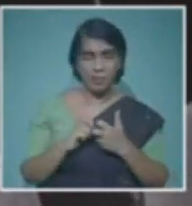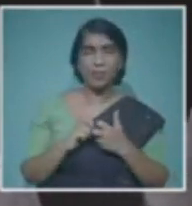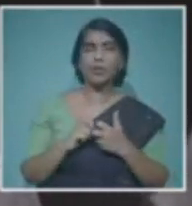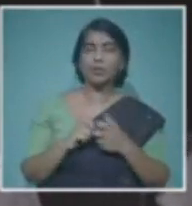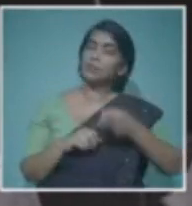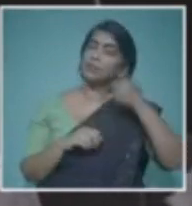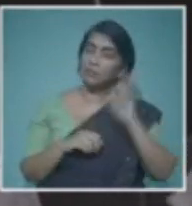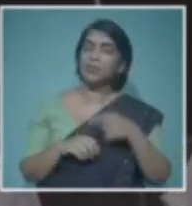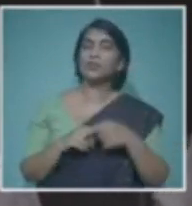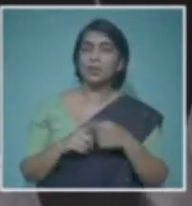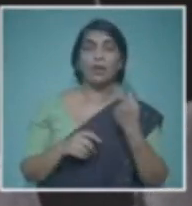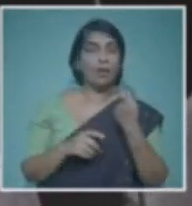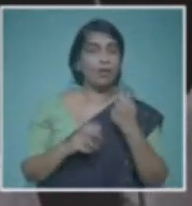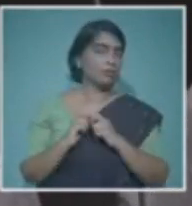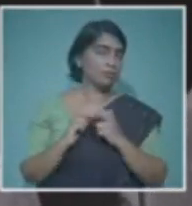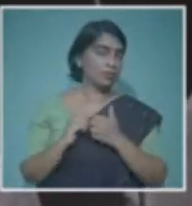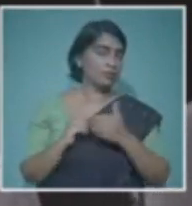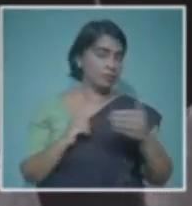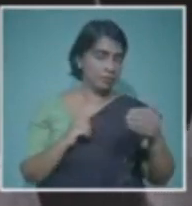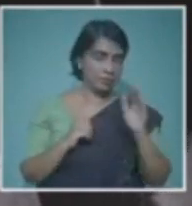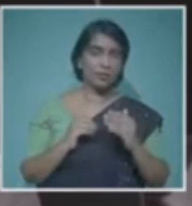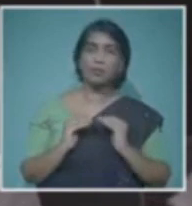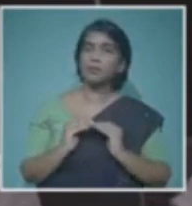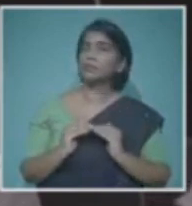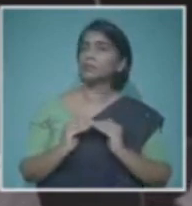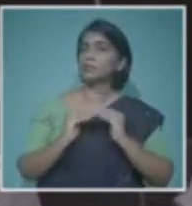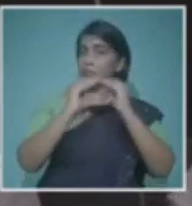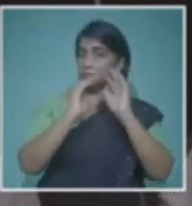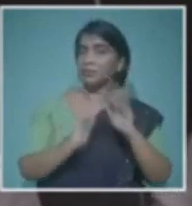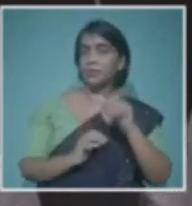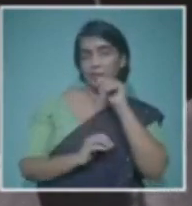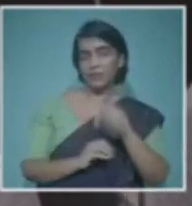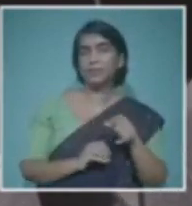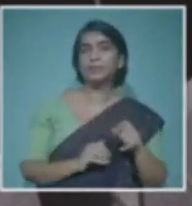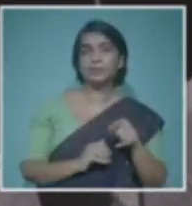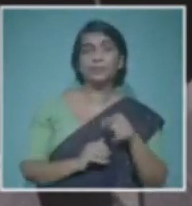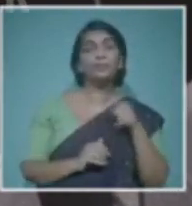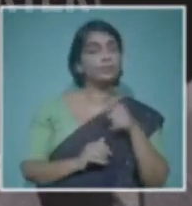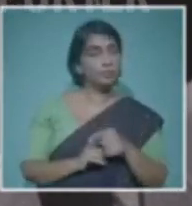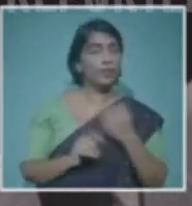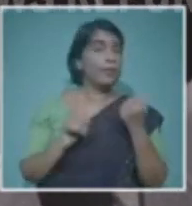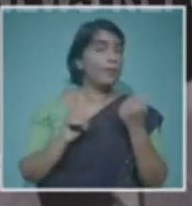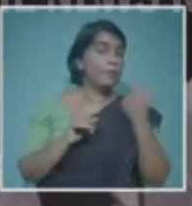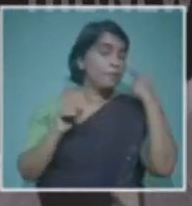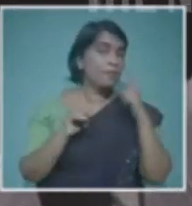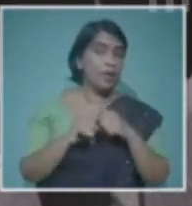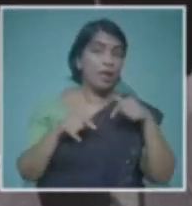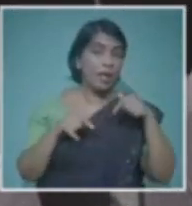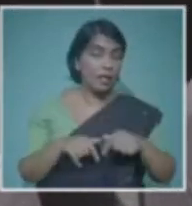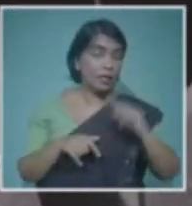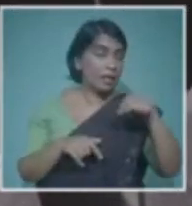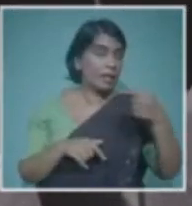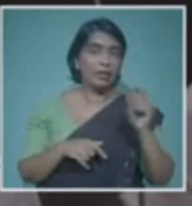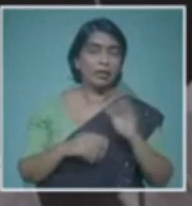ගැටලු අනිවාර්යයෙන්ම මේ ආර්ථික අර්බුදයත් එක්ක වර්ධනය වෙන බව නොඅනුමානයි. මෙය බලපාන්නේ ඇත්තටම